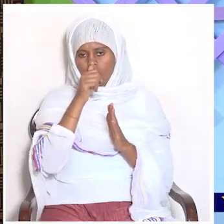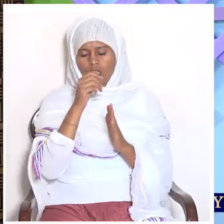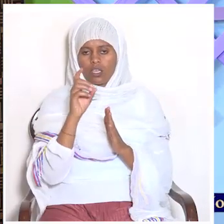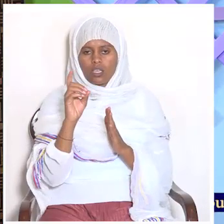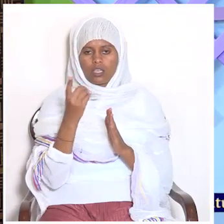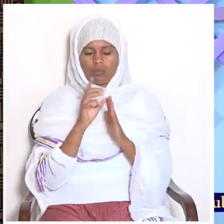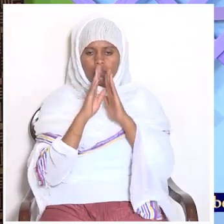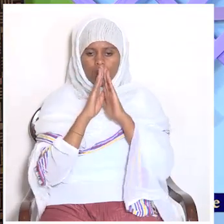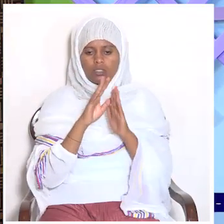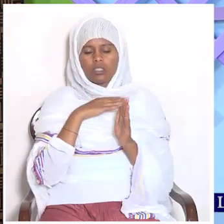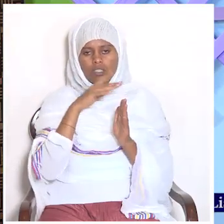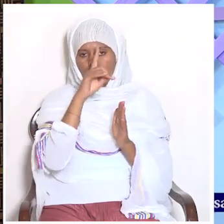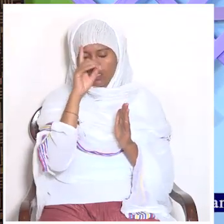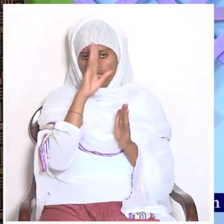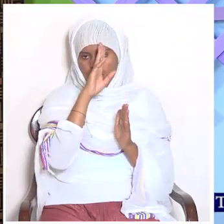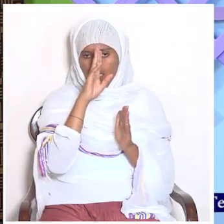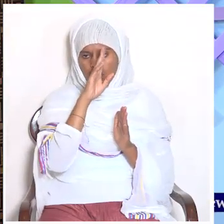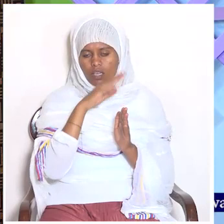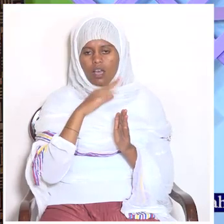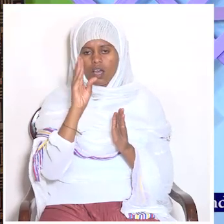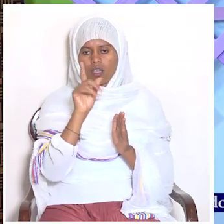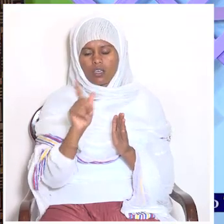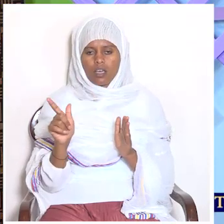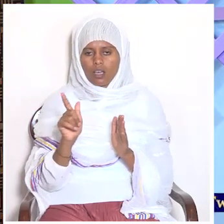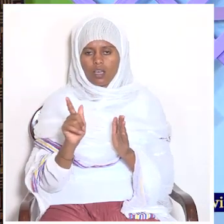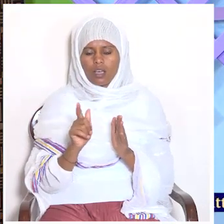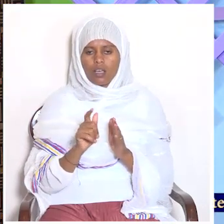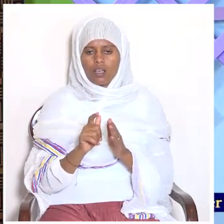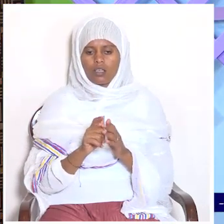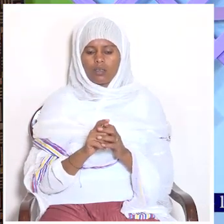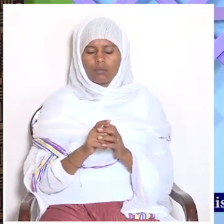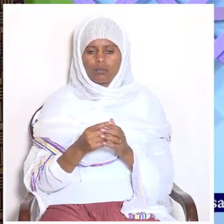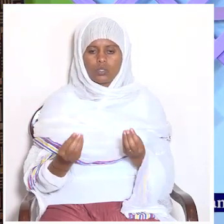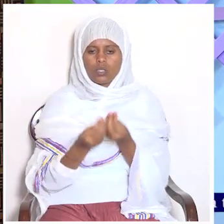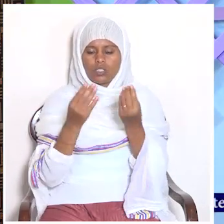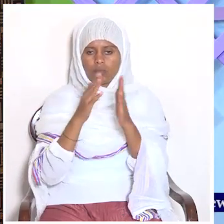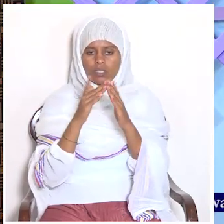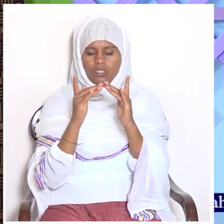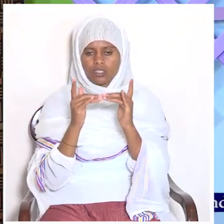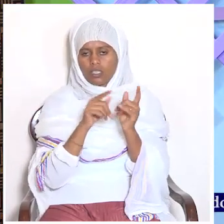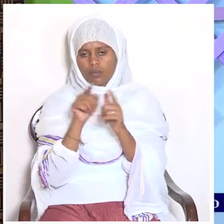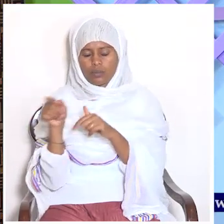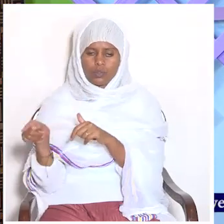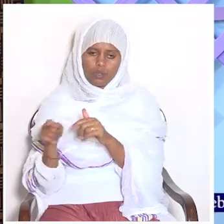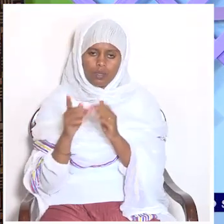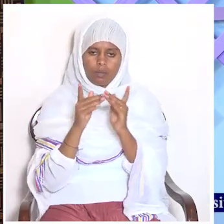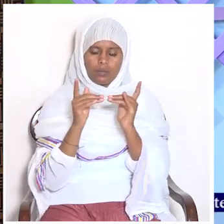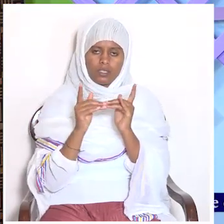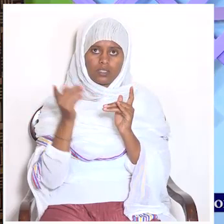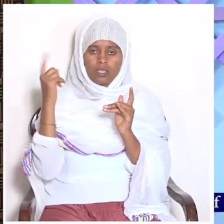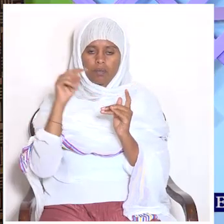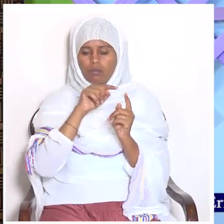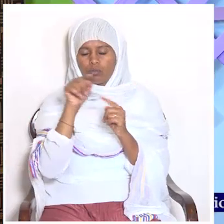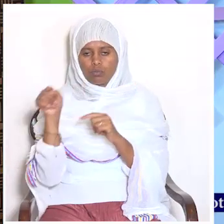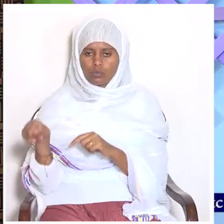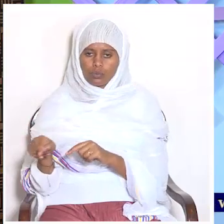ቅዱስ ኣቦና እያጨም ቅዱስ ኣዴና ሃና መስዋእቲ ሒዞም ናብ ቤተ እግዚኣብሔር ከዱ። ናብ ቤተ እግዚኣብሔር